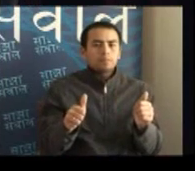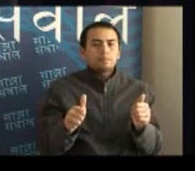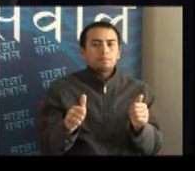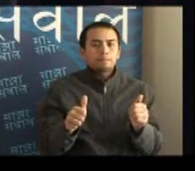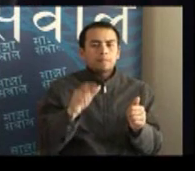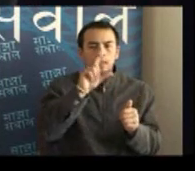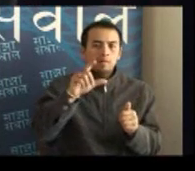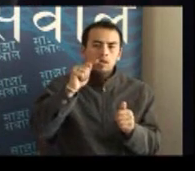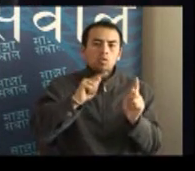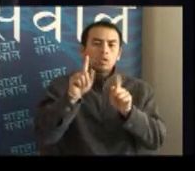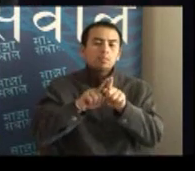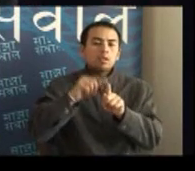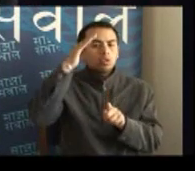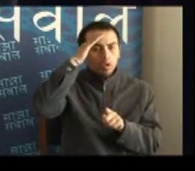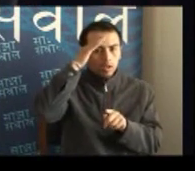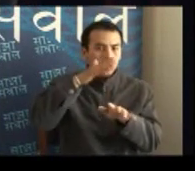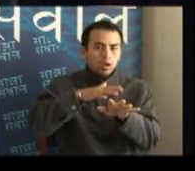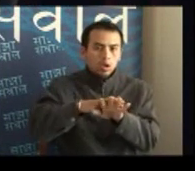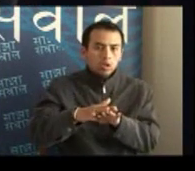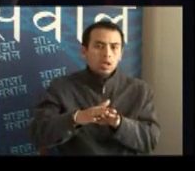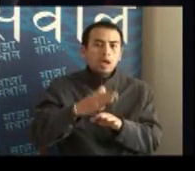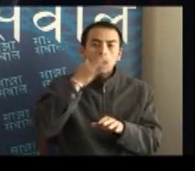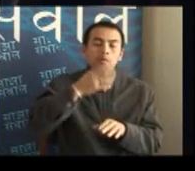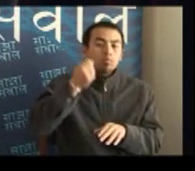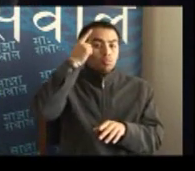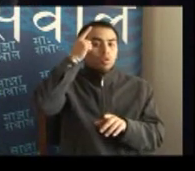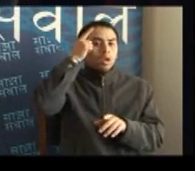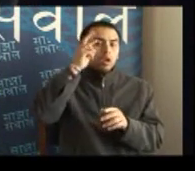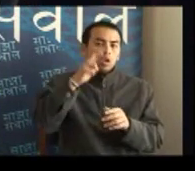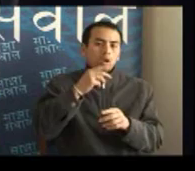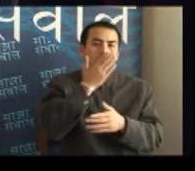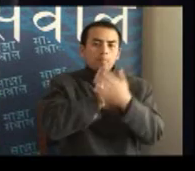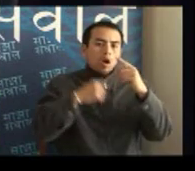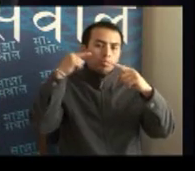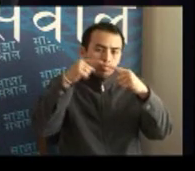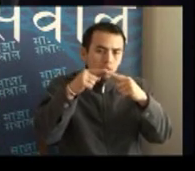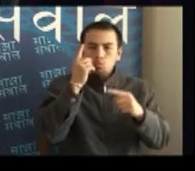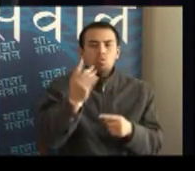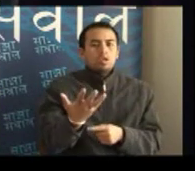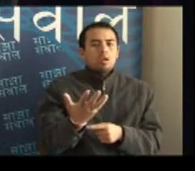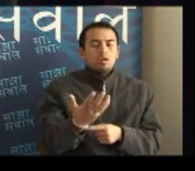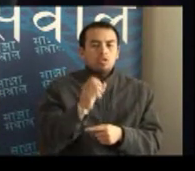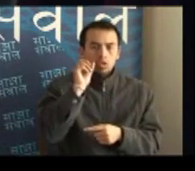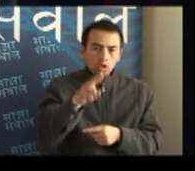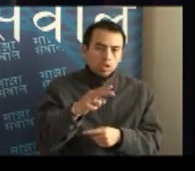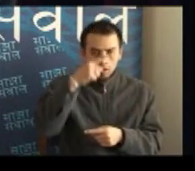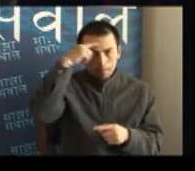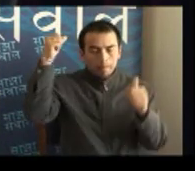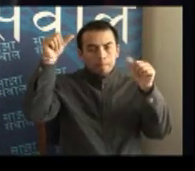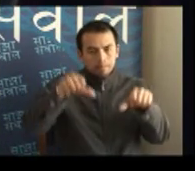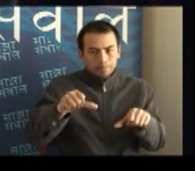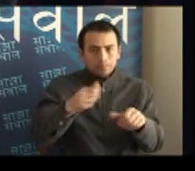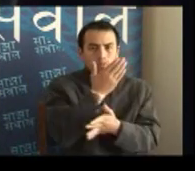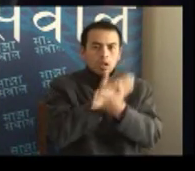भने नेपालका कुनै पनि सरकारहरू नियतवश अपाङ्गताप्रति नकारात्मक भएका हुन् भन्ने मलाई लाग्दैन। तर दुर्भाग्य के हो